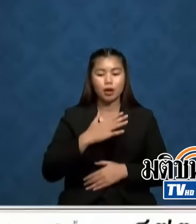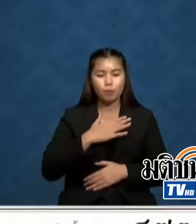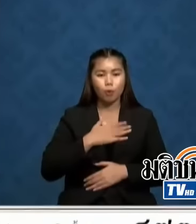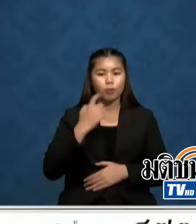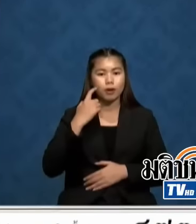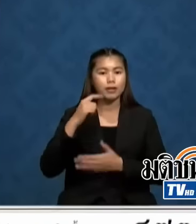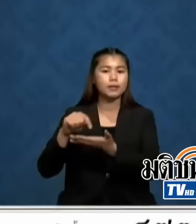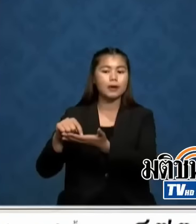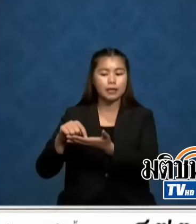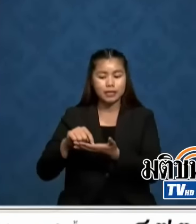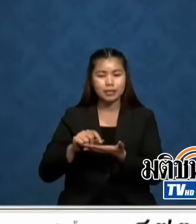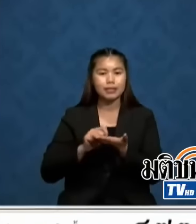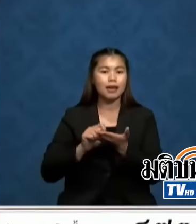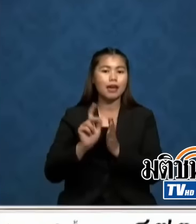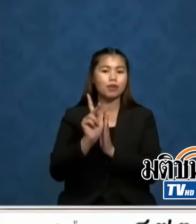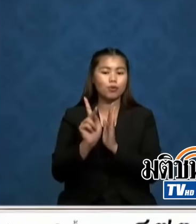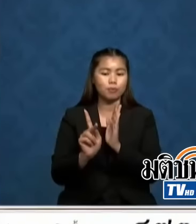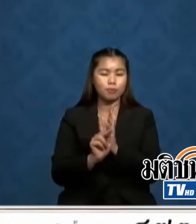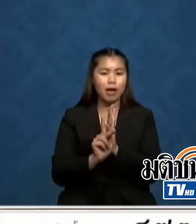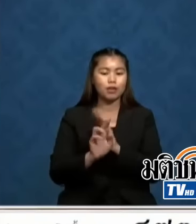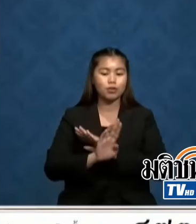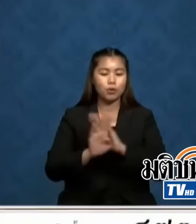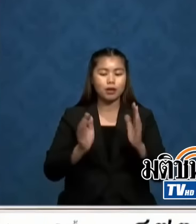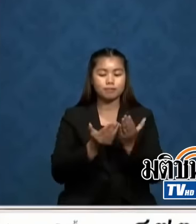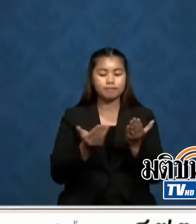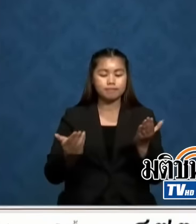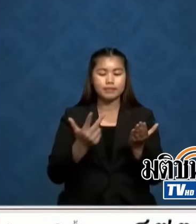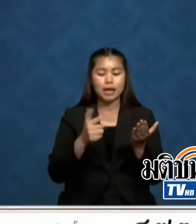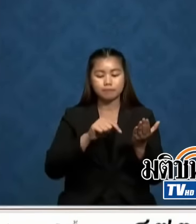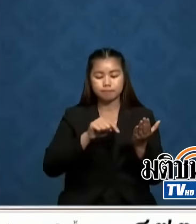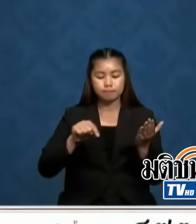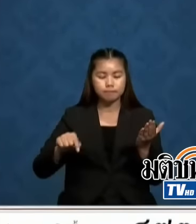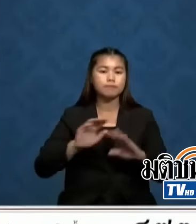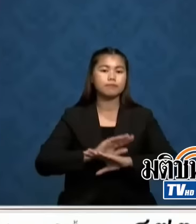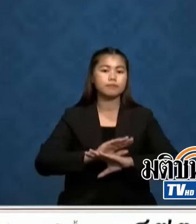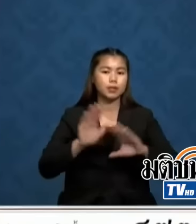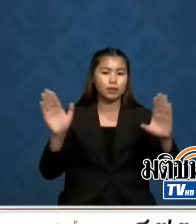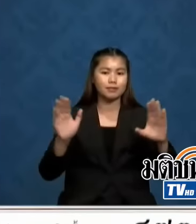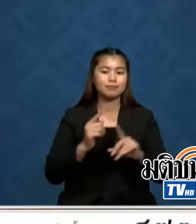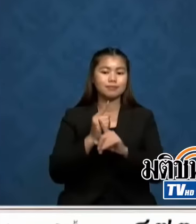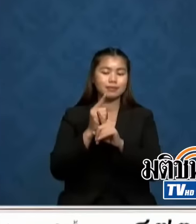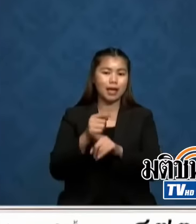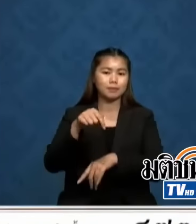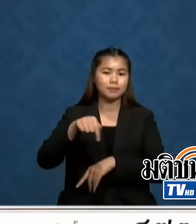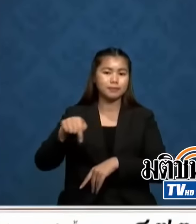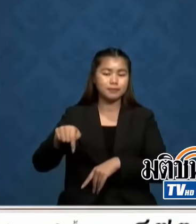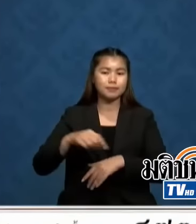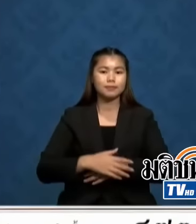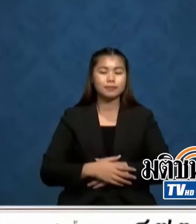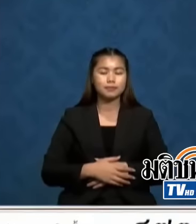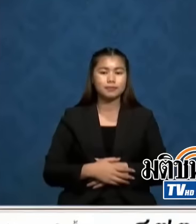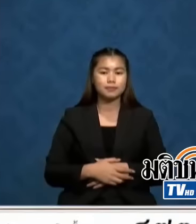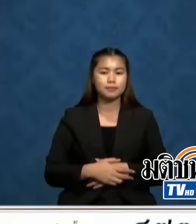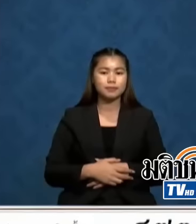ยติเพื่อแก้ไขกฎหมายยกเลิกคำสั่งท้ำ 3ฉบับภายใต้กฎหมายรัฐธรรมนูญมาตรา 279ต่อ